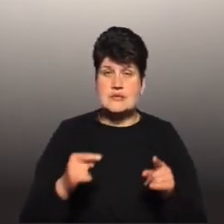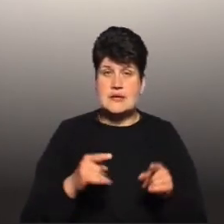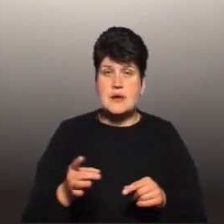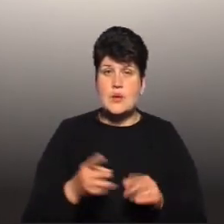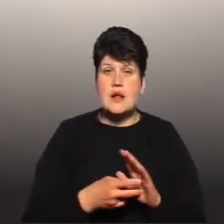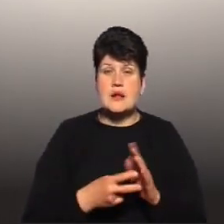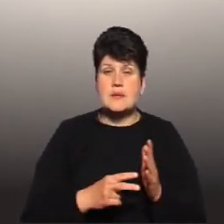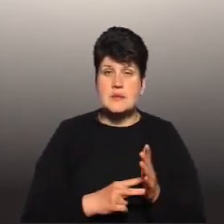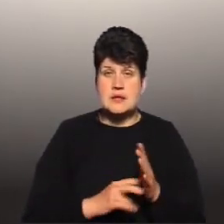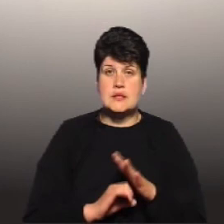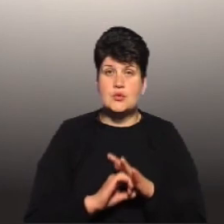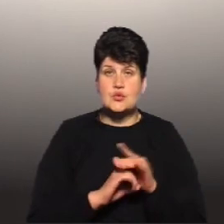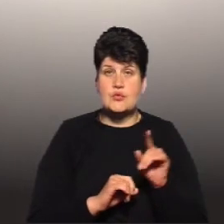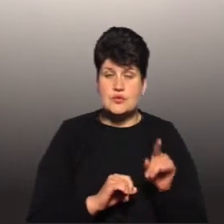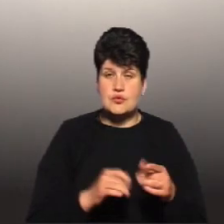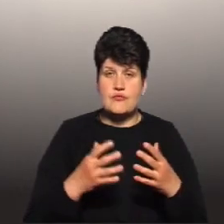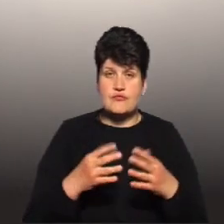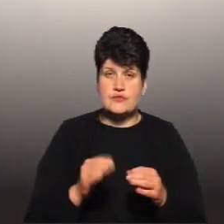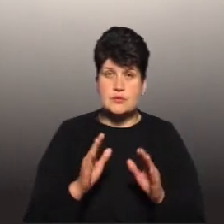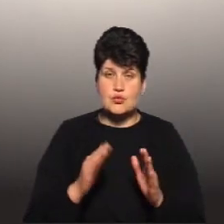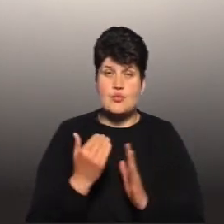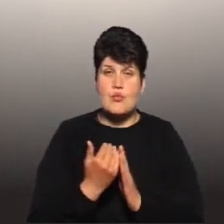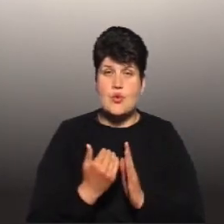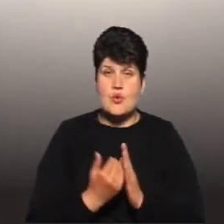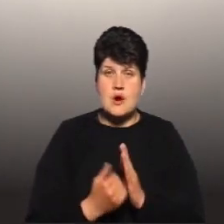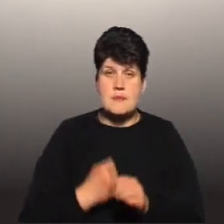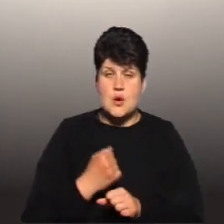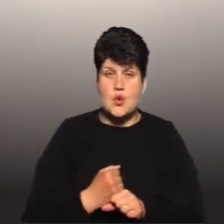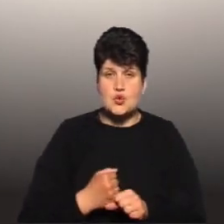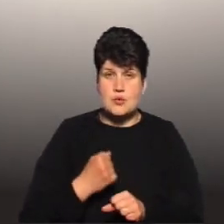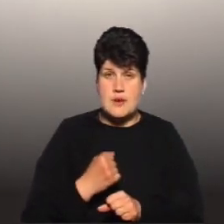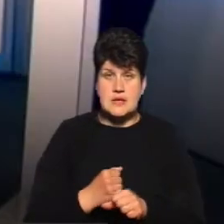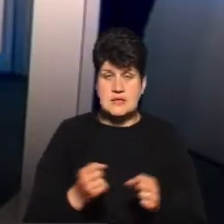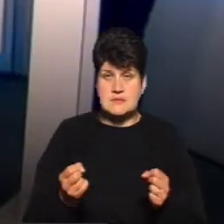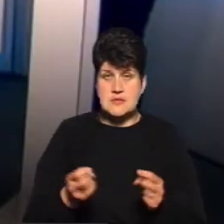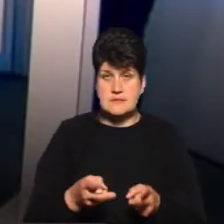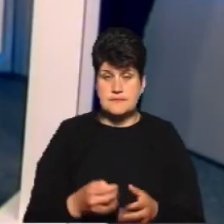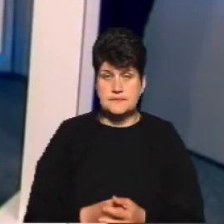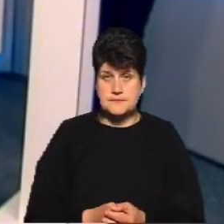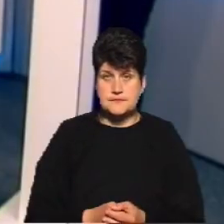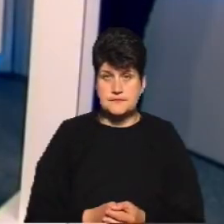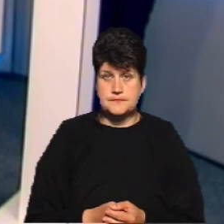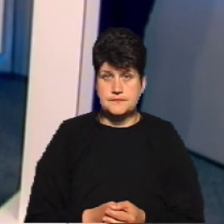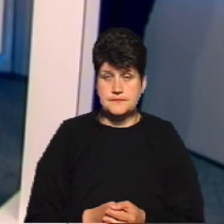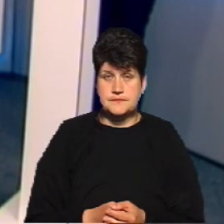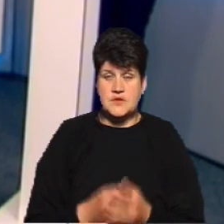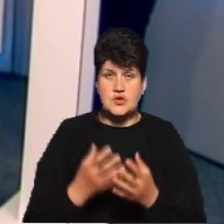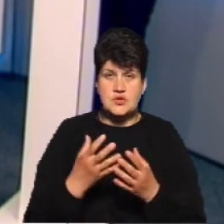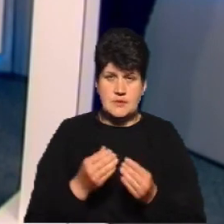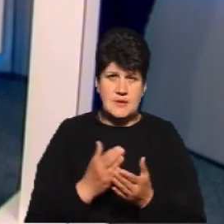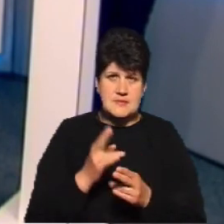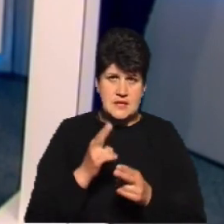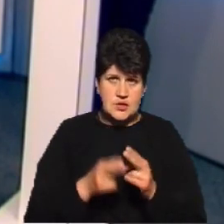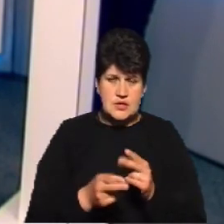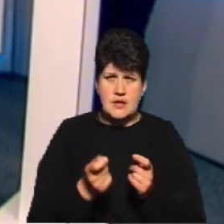цього будуть вже програми розроблятися спеціалізовані. Ще буквально ми вже маємо закінчувати, але дуже